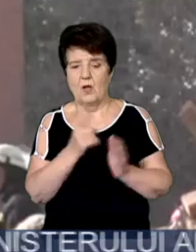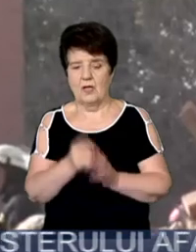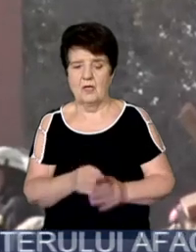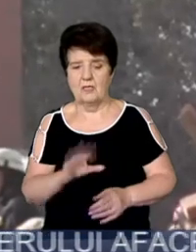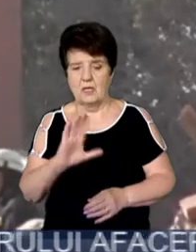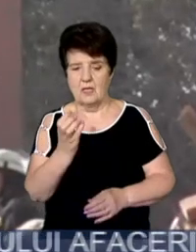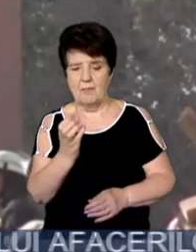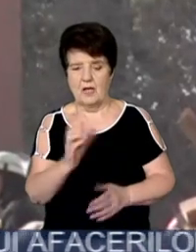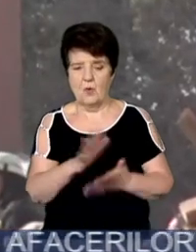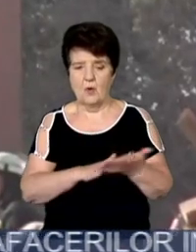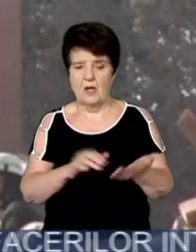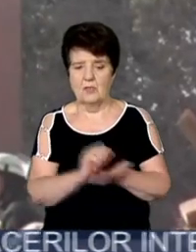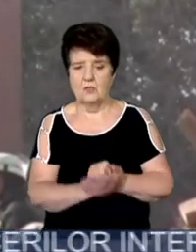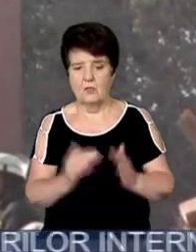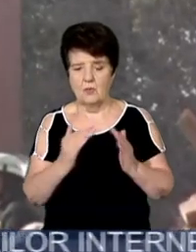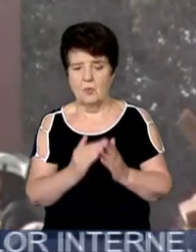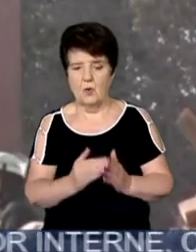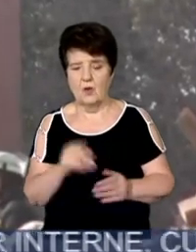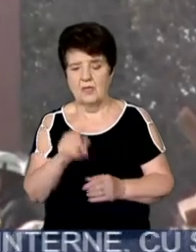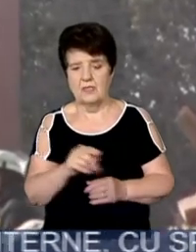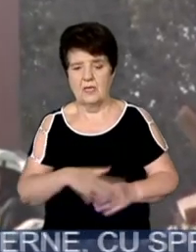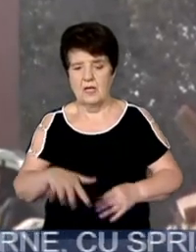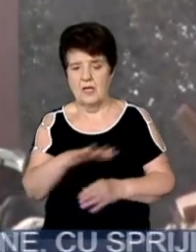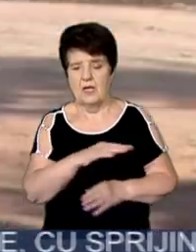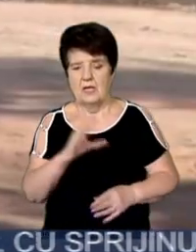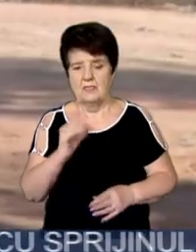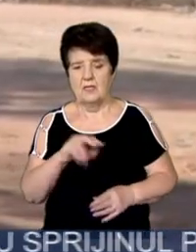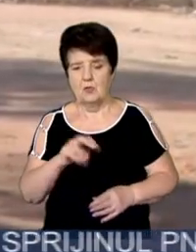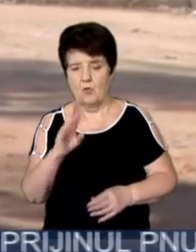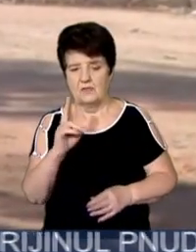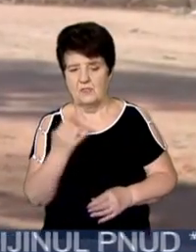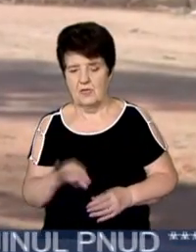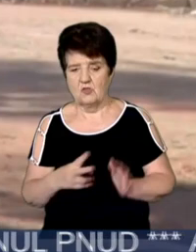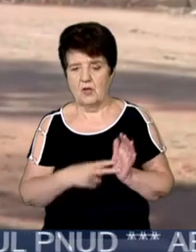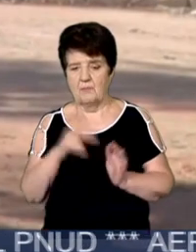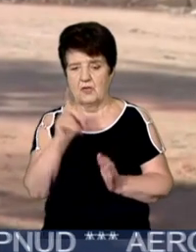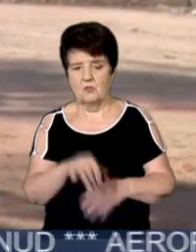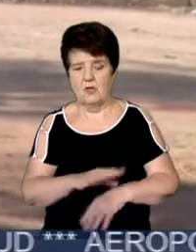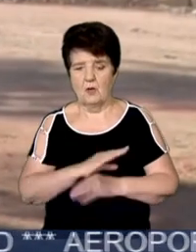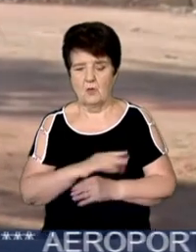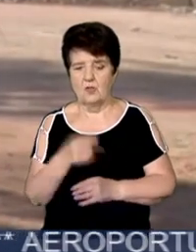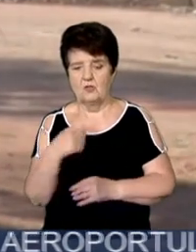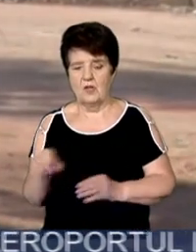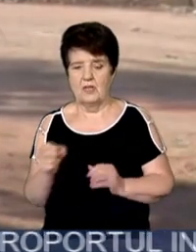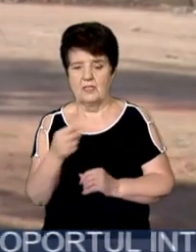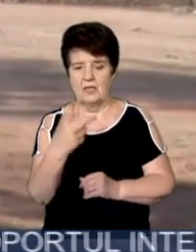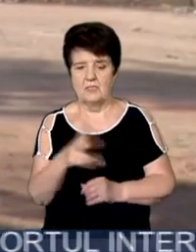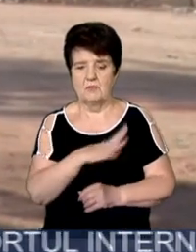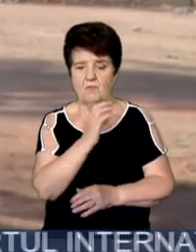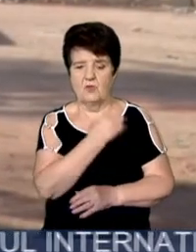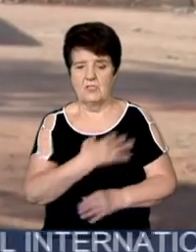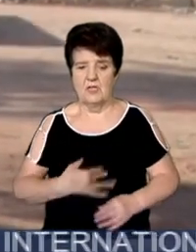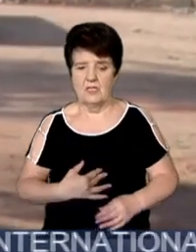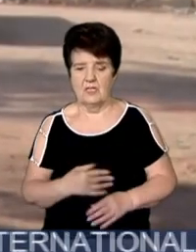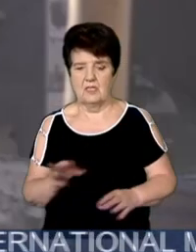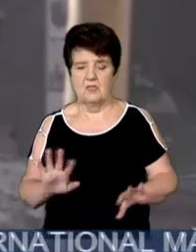de miercuri a distrus complet un bloc de locuit din cartierul Saltovski. Cel puțin 7 persoane au murit și alte 13 au fost rănite în